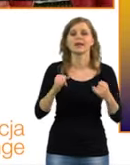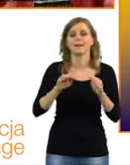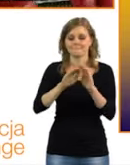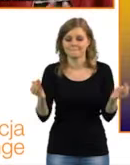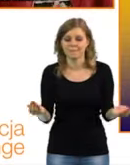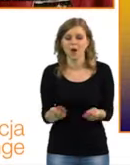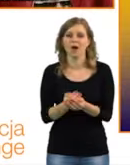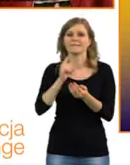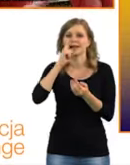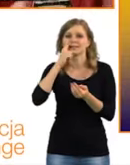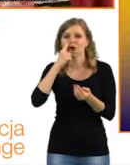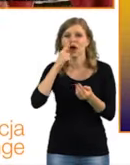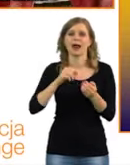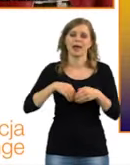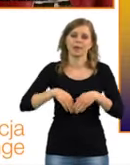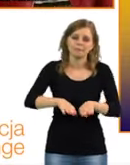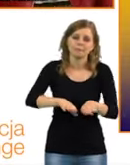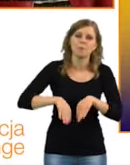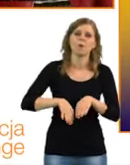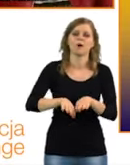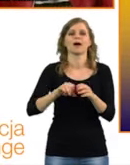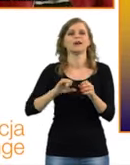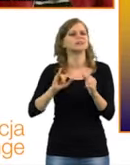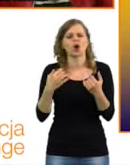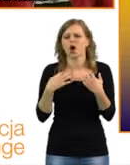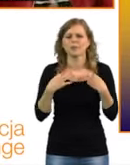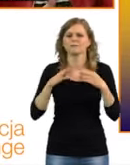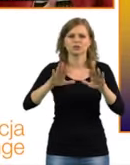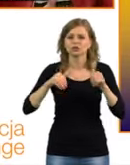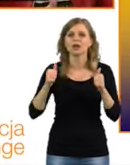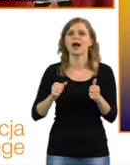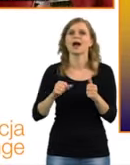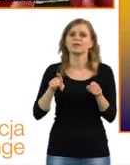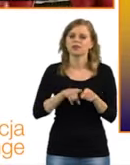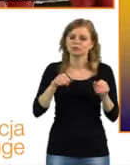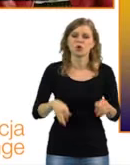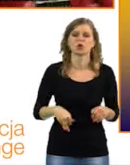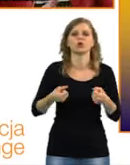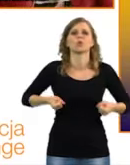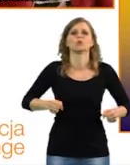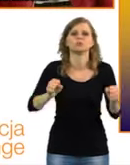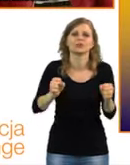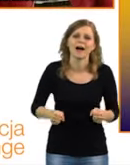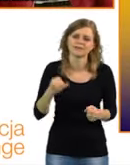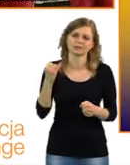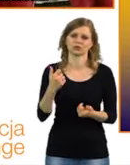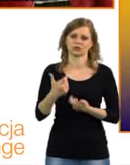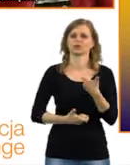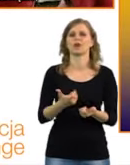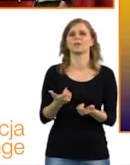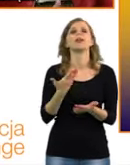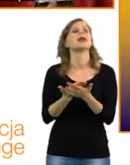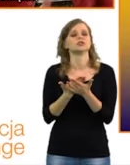jakiejś piłce fasolce, na po prostu na czymkolwiek. Można sadzać również, zrobić huśtawkę dla